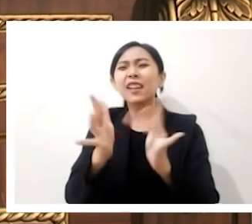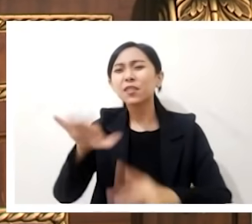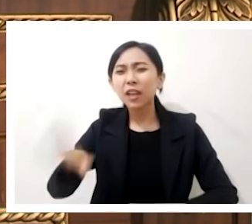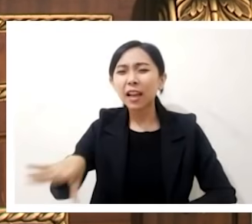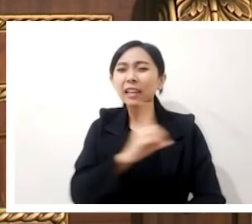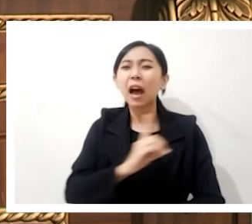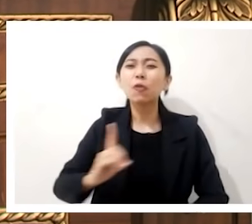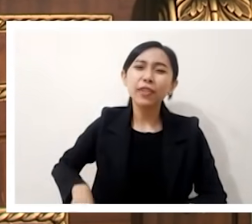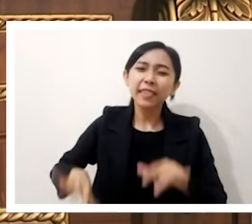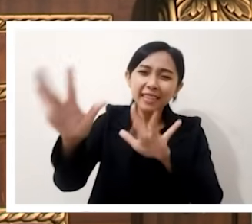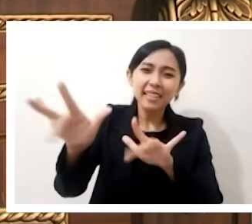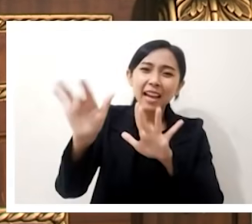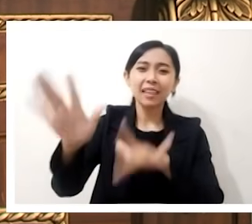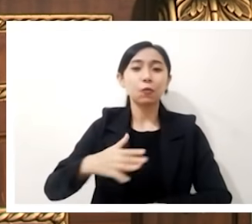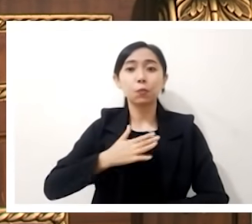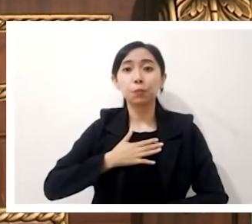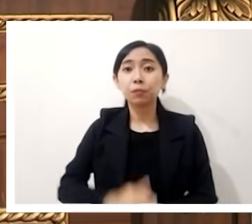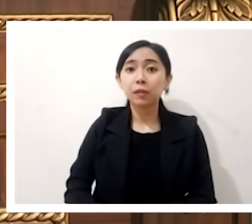Daud, kasihanilah aku."